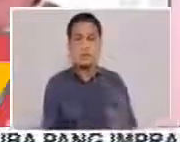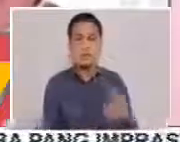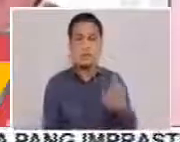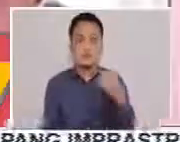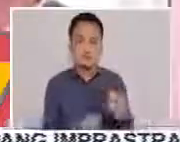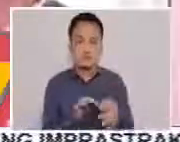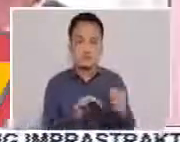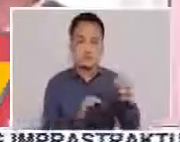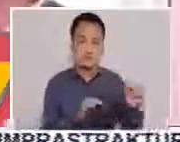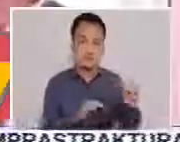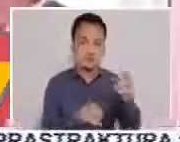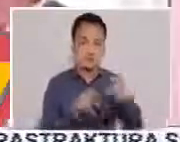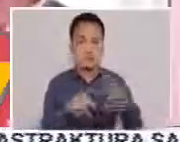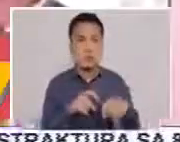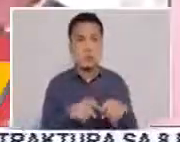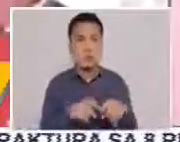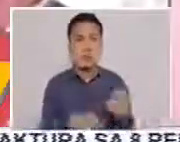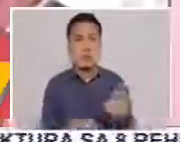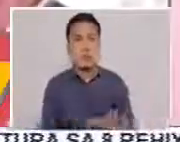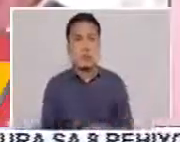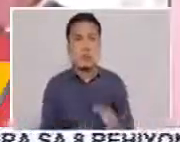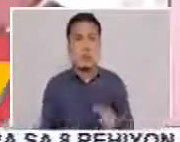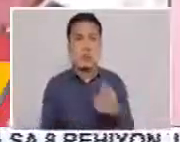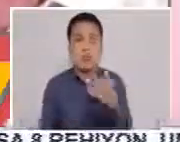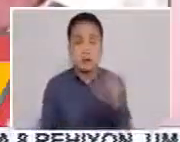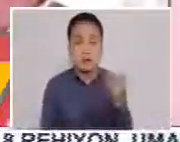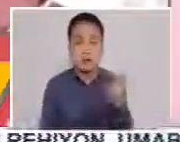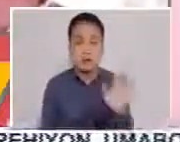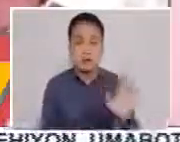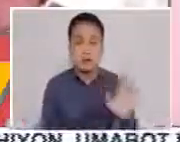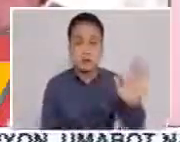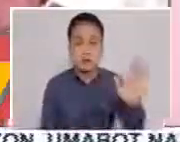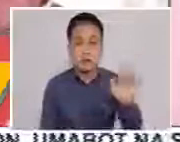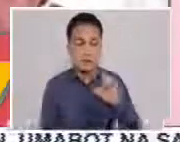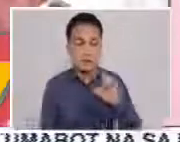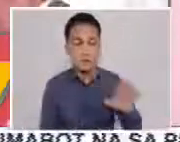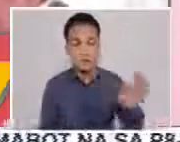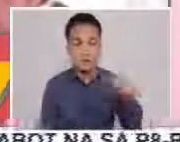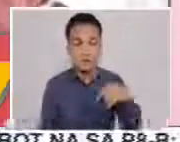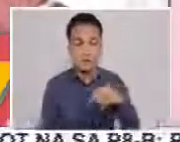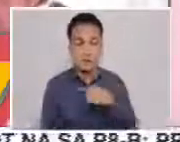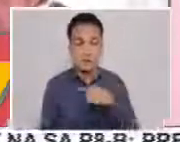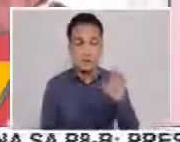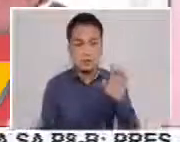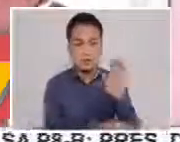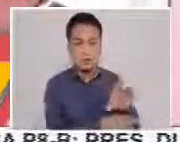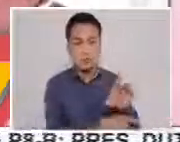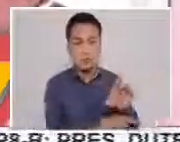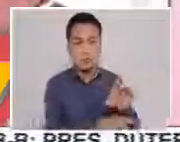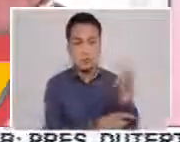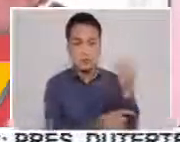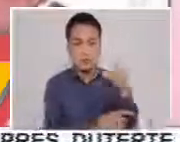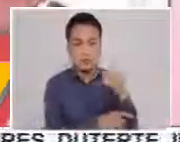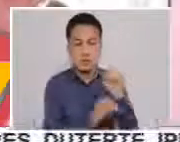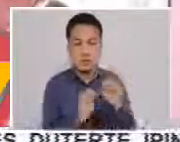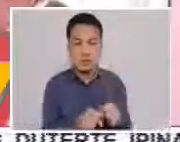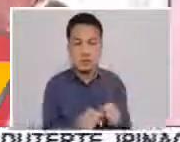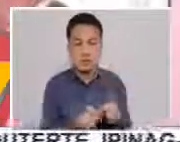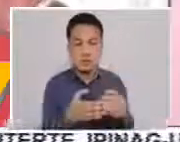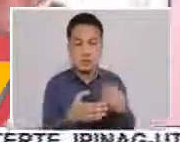ng expressway para makakuha po ng mga RFID po yung wala pong